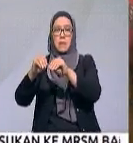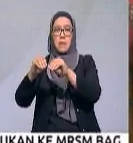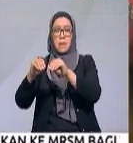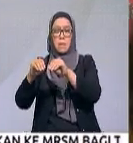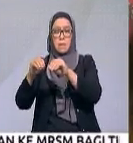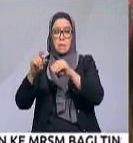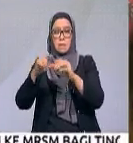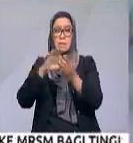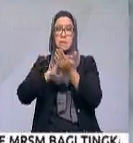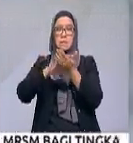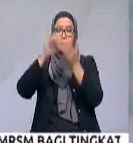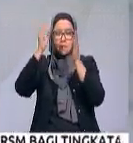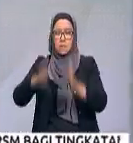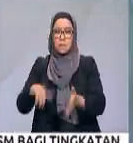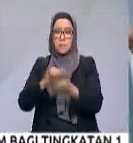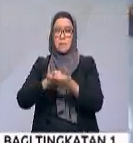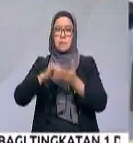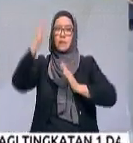di Jakarta.